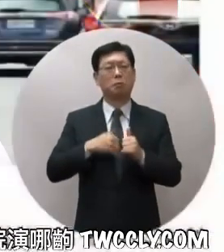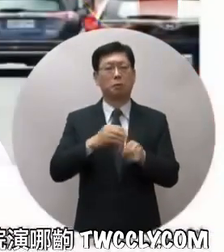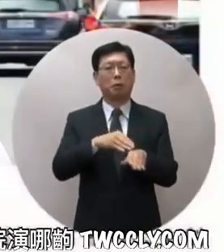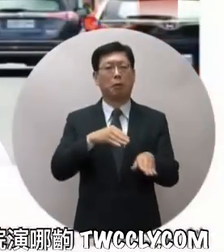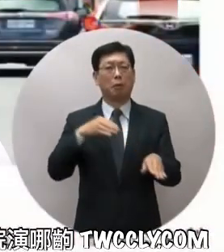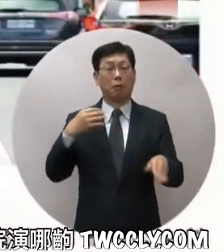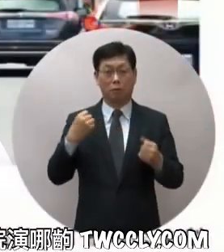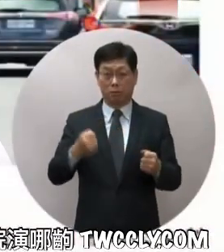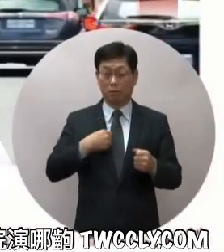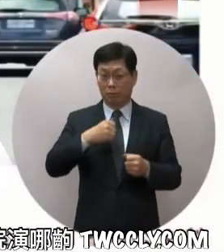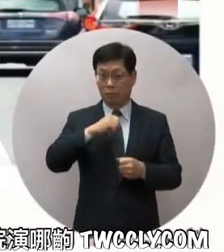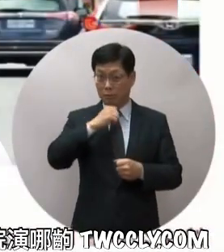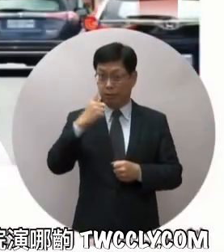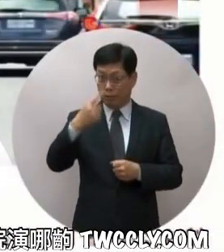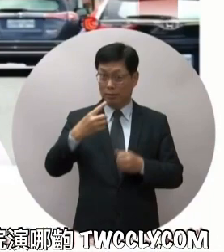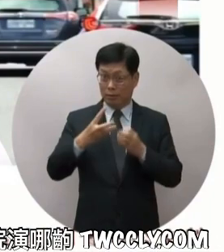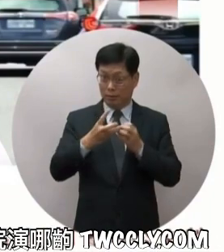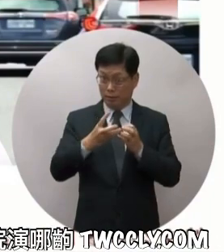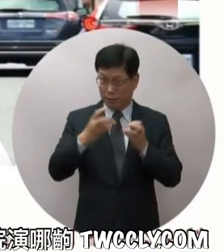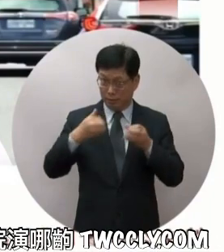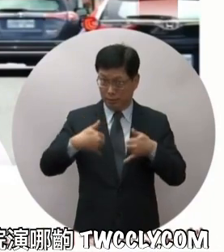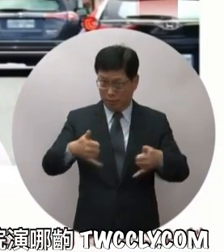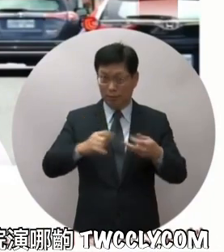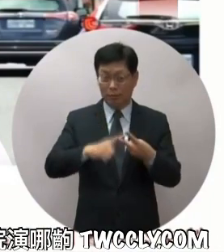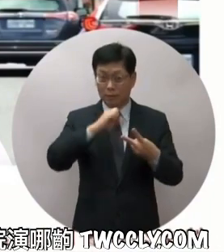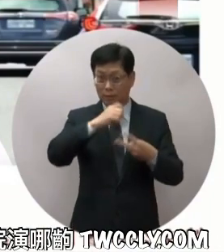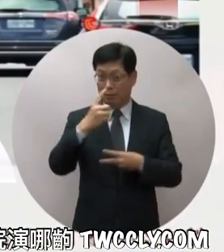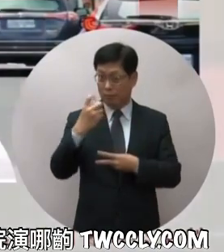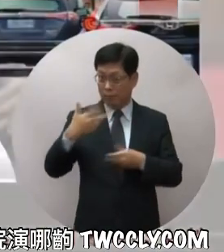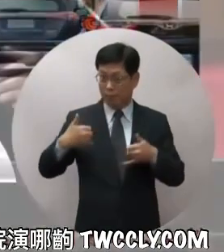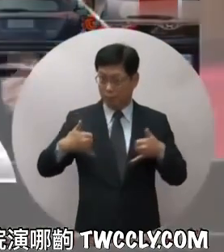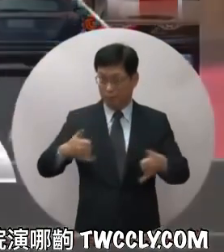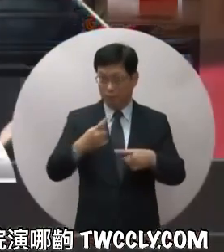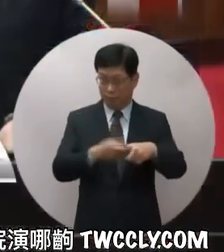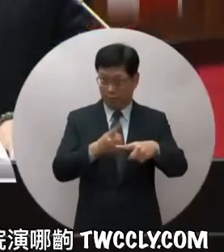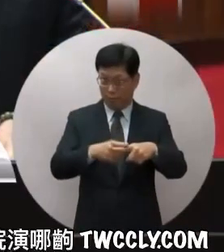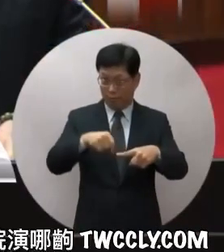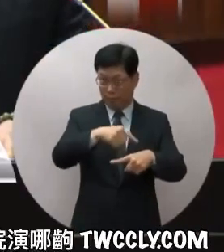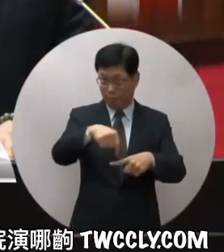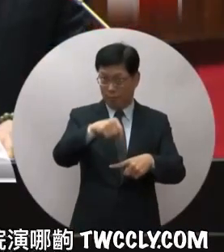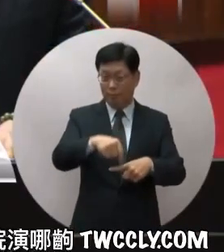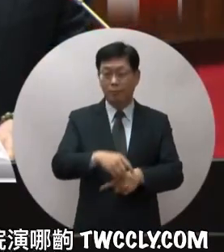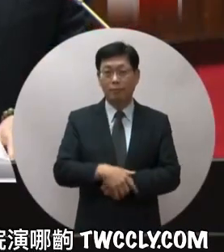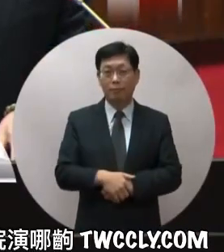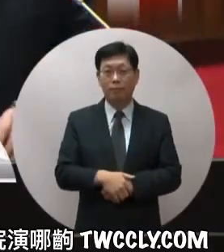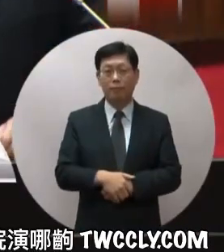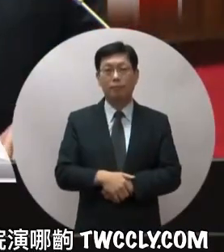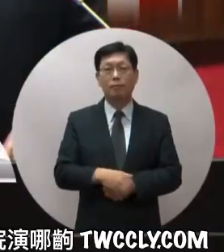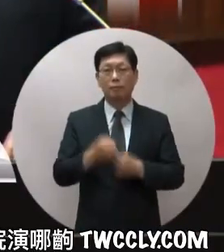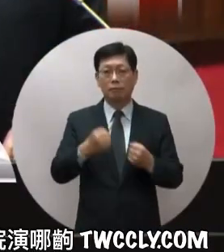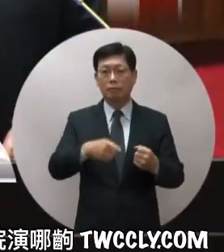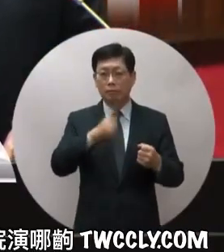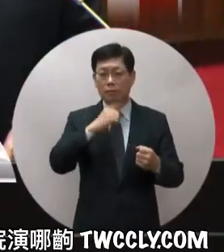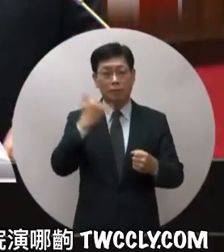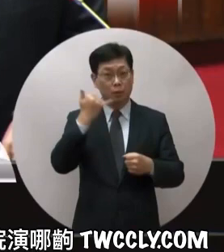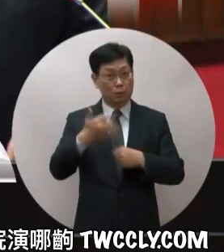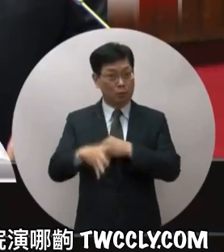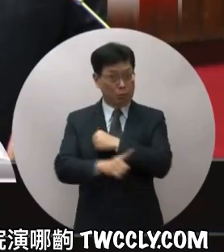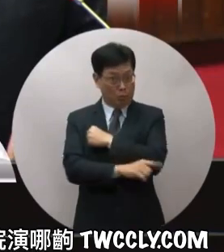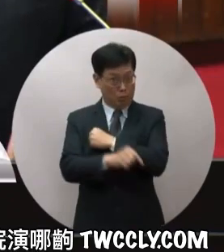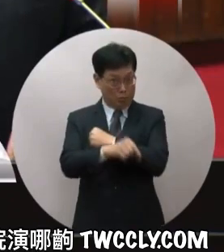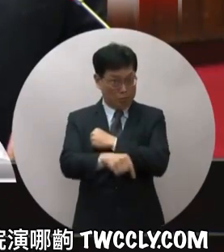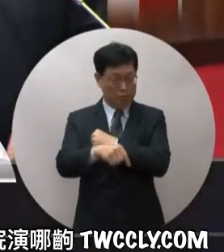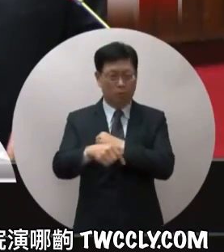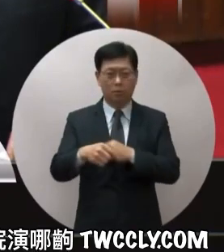在台一線跟台十七線他們兩條台一線會口交接地水底料理幾乎